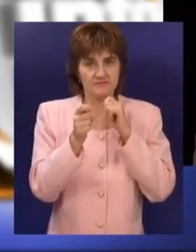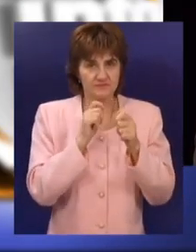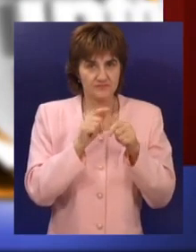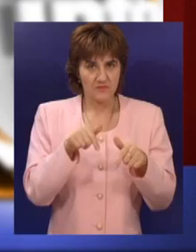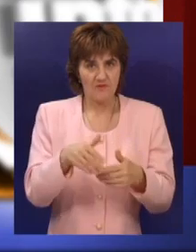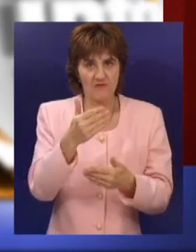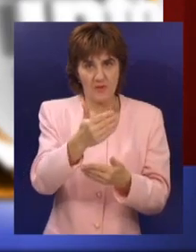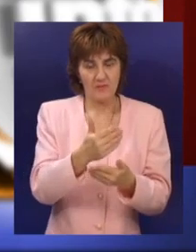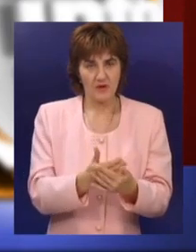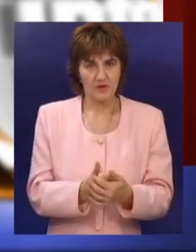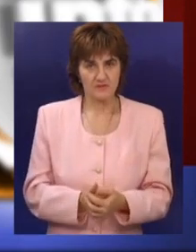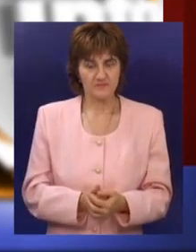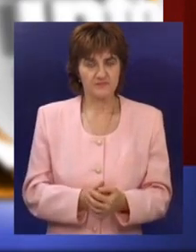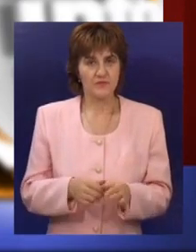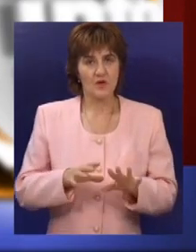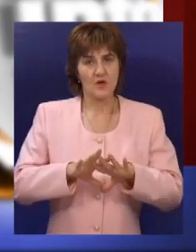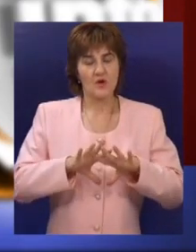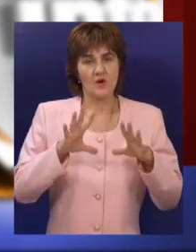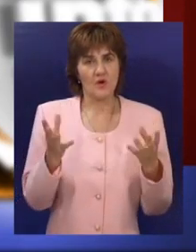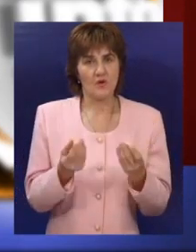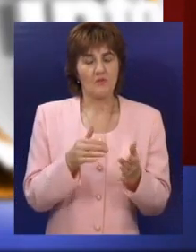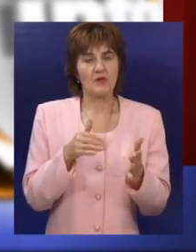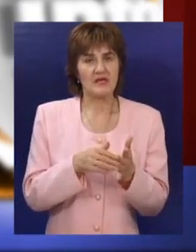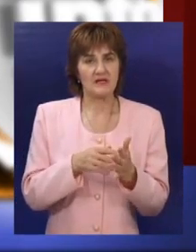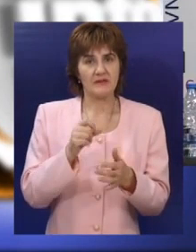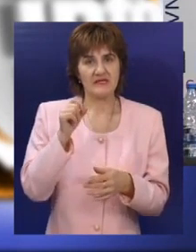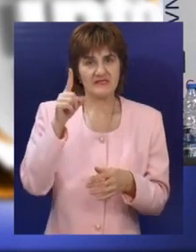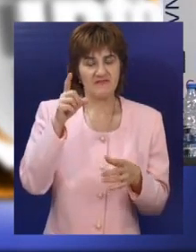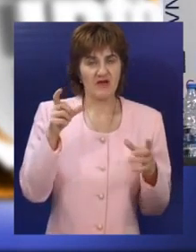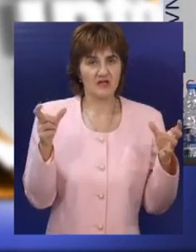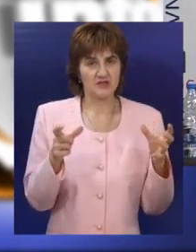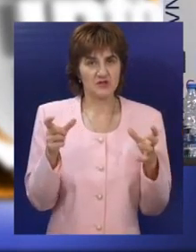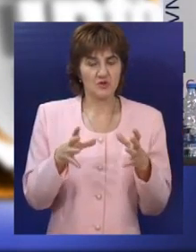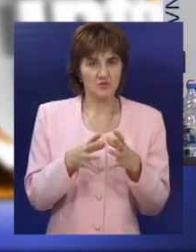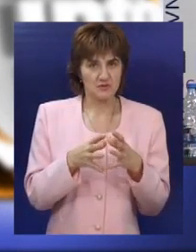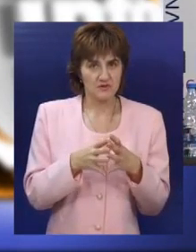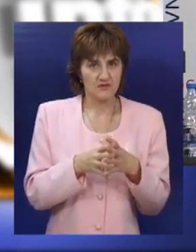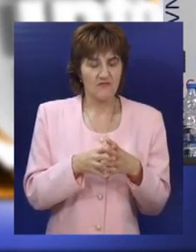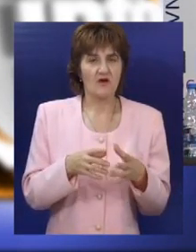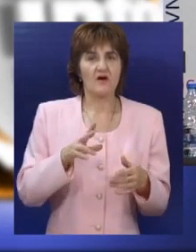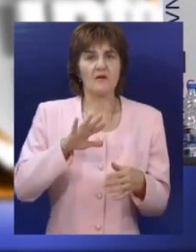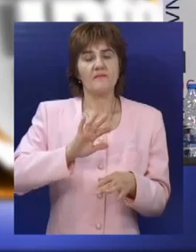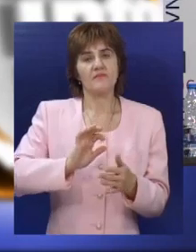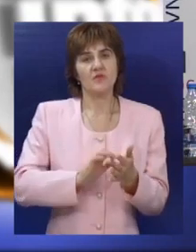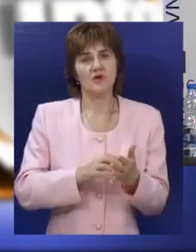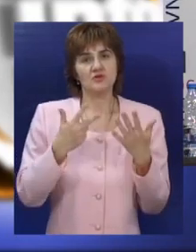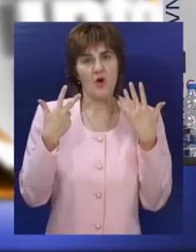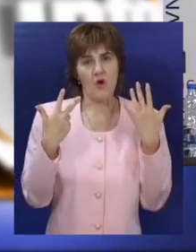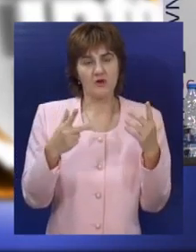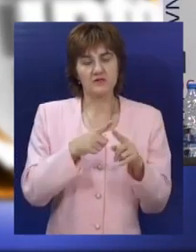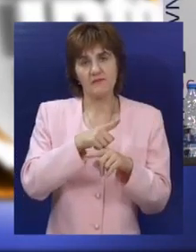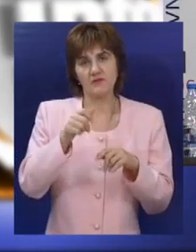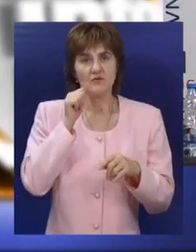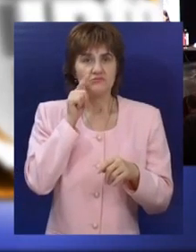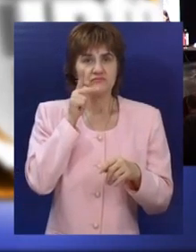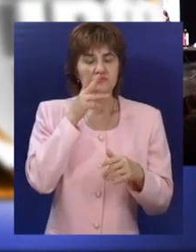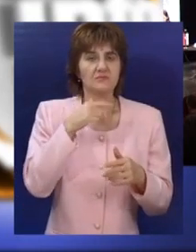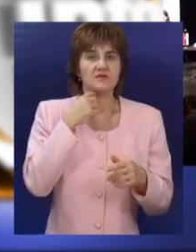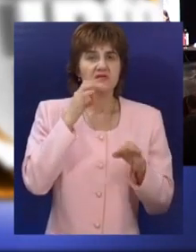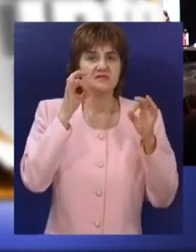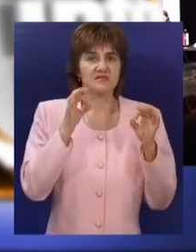okviru ovog USAID-ovog projekta. Ukupno će biti formirano 12 partnerstava širom Srbije. Ostalih 8 biće formirano do